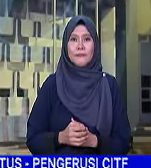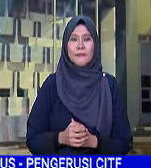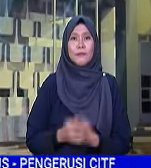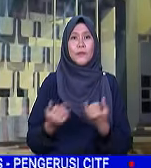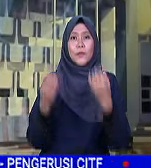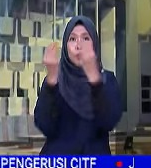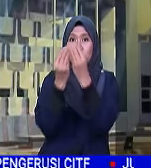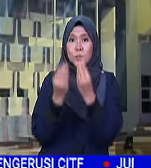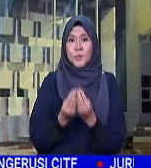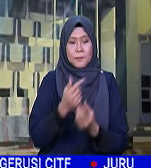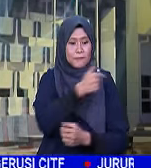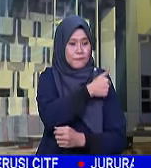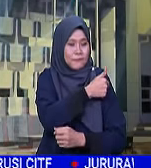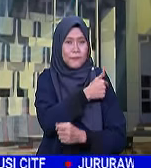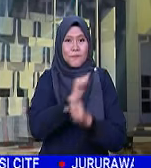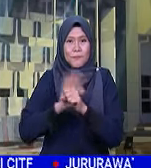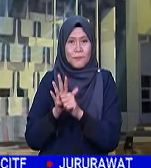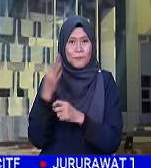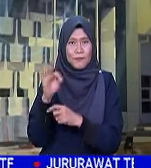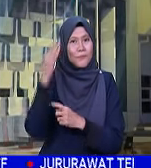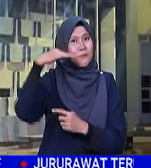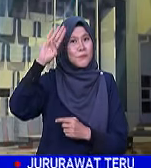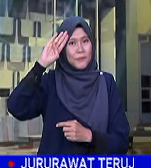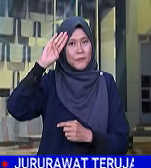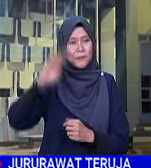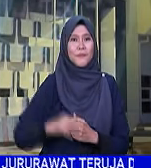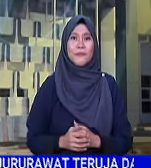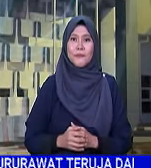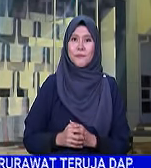Berikut jumlah pemberian vaksin COVID-19 di Perlis.